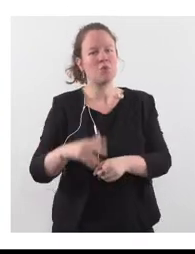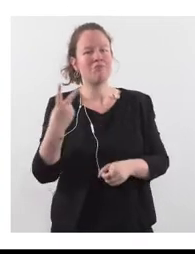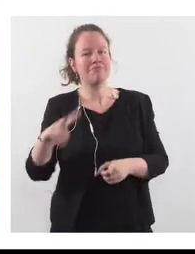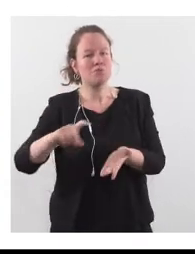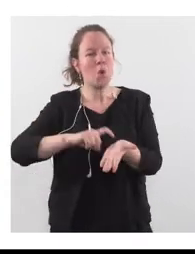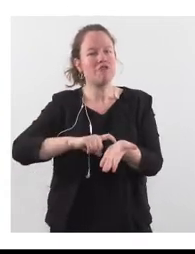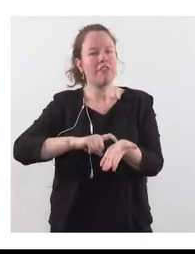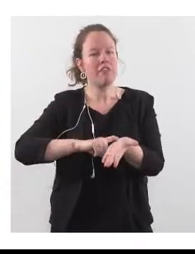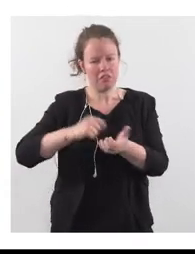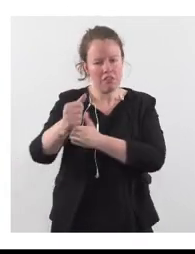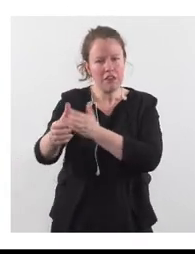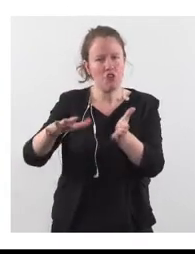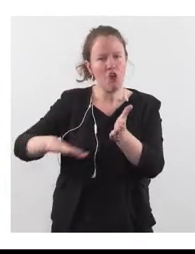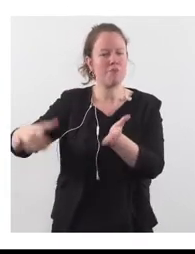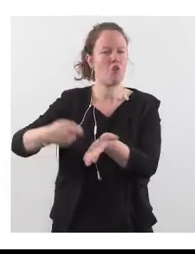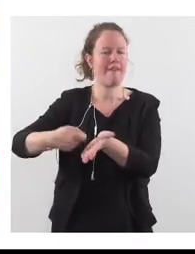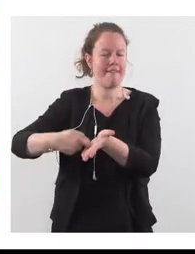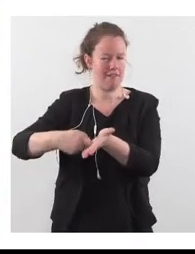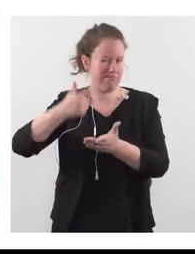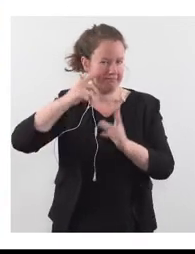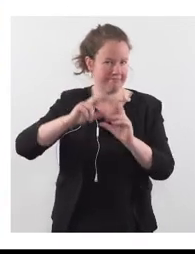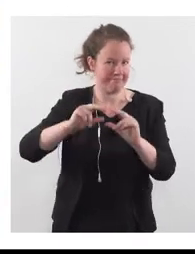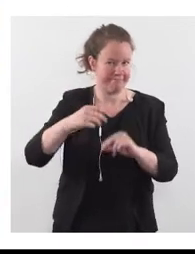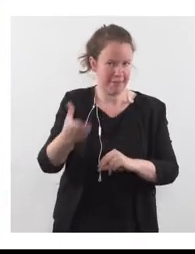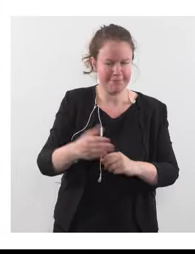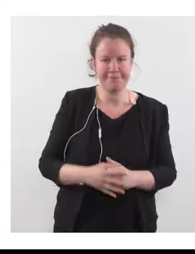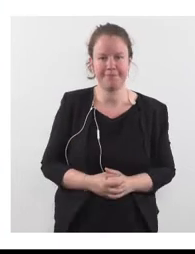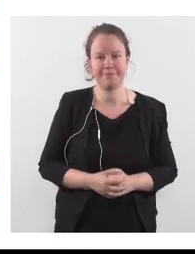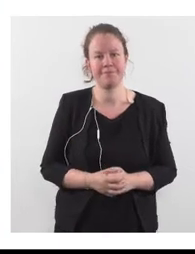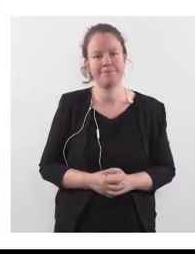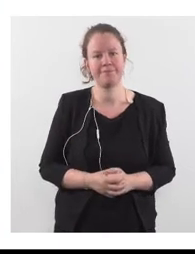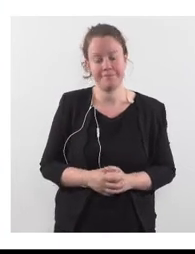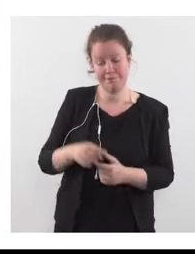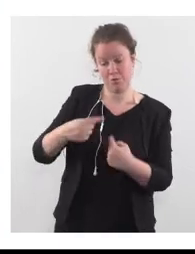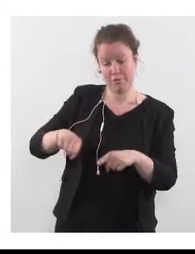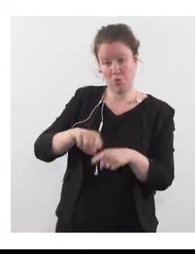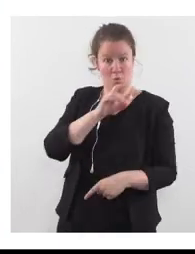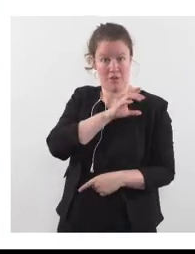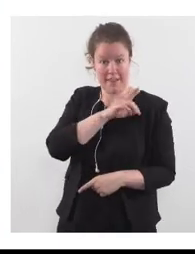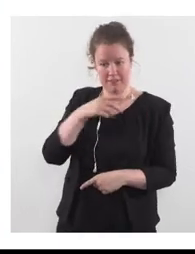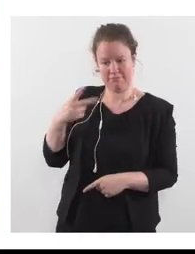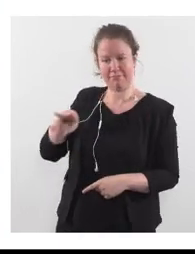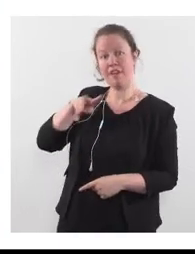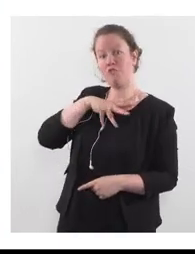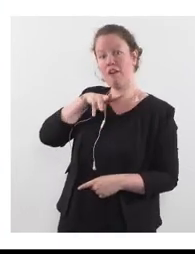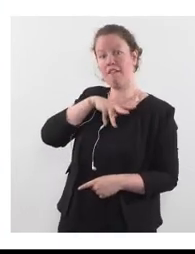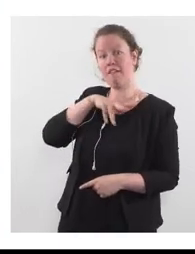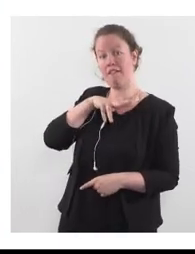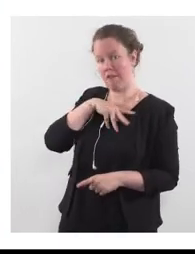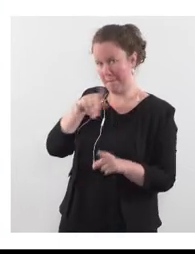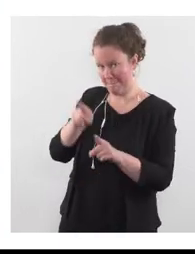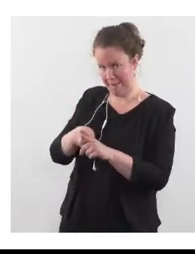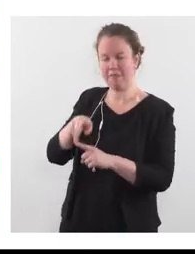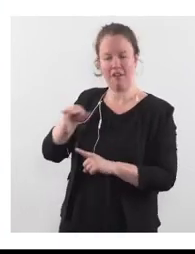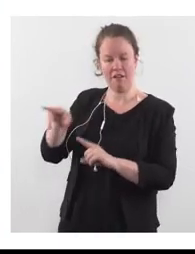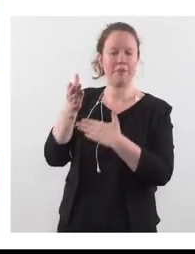banques. Stephen Collins, qui est avocat au sein de cette même commission irlandaise, nous présentera l'expérience de son autorité dans ce dossier-là,